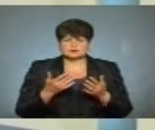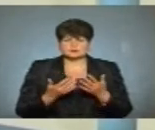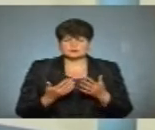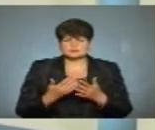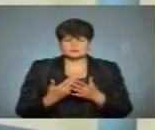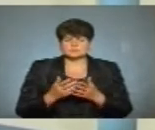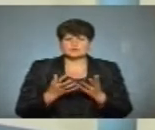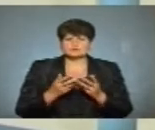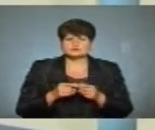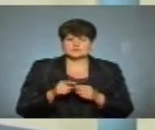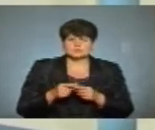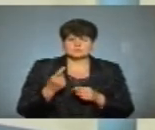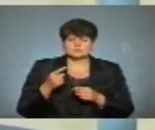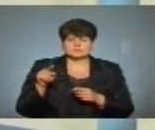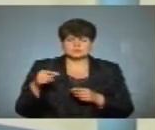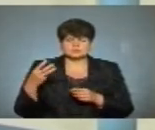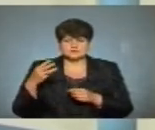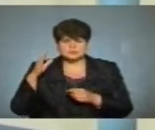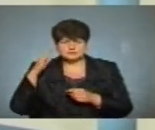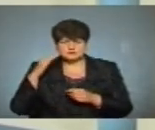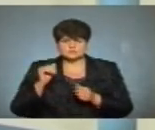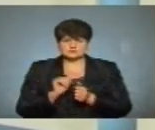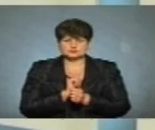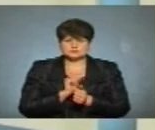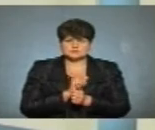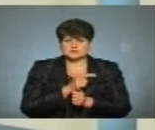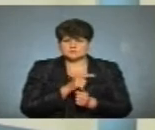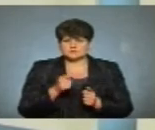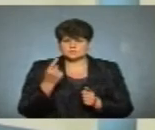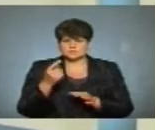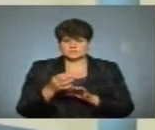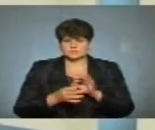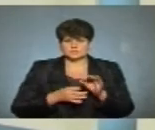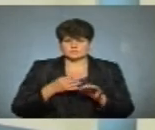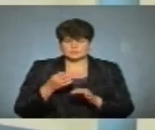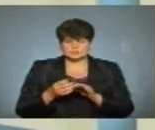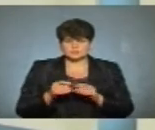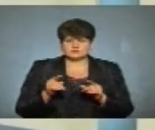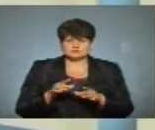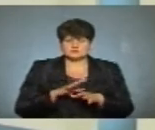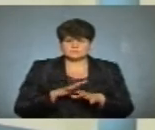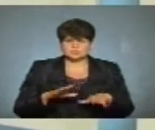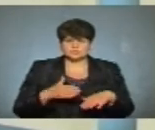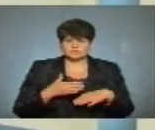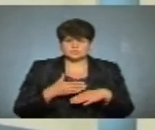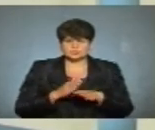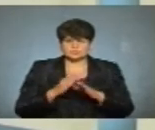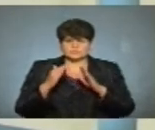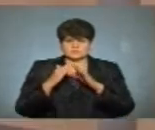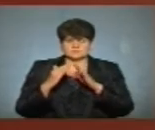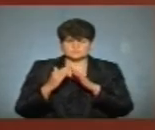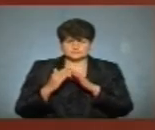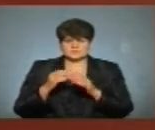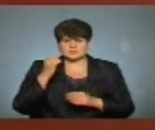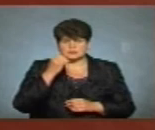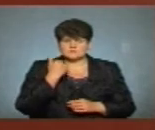з таким розрахунком 1/3 води, щоб висушувалася на протязі одної доби, щоб запобігти руйнуванню самих конструкцій. Я